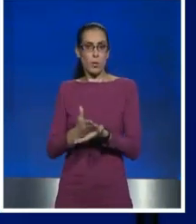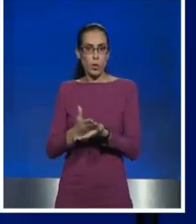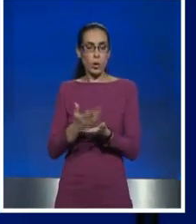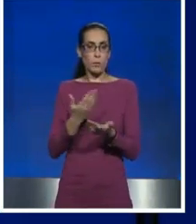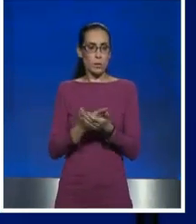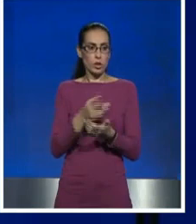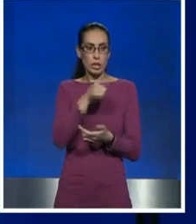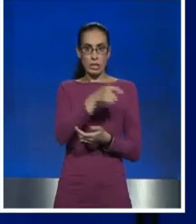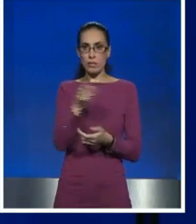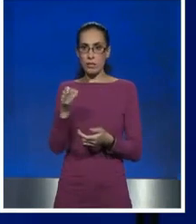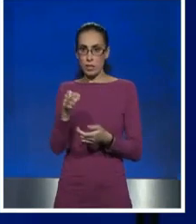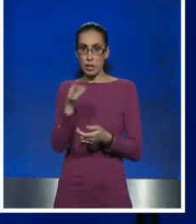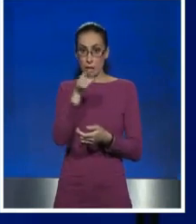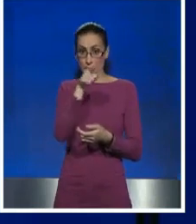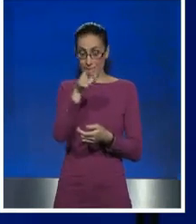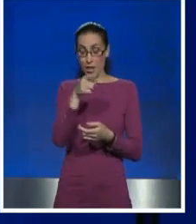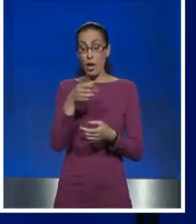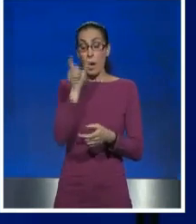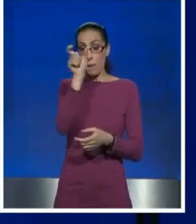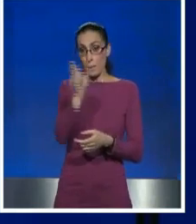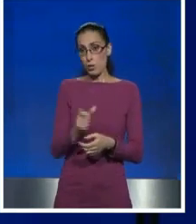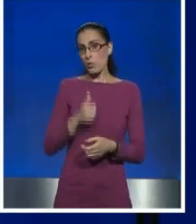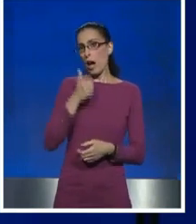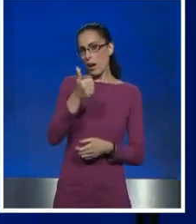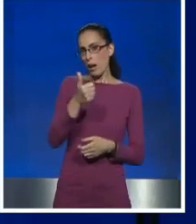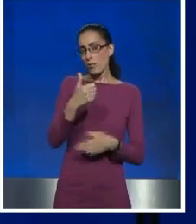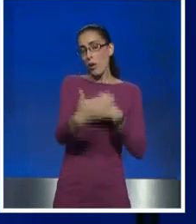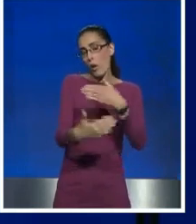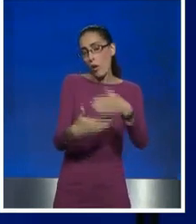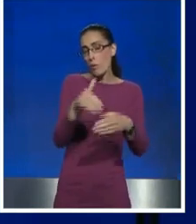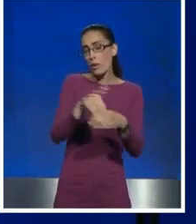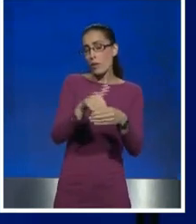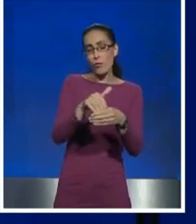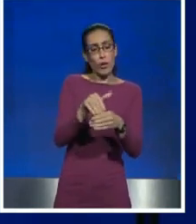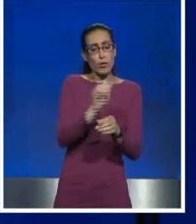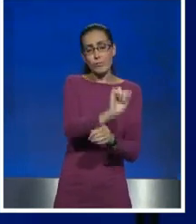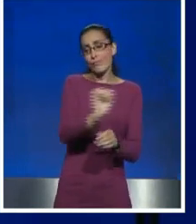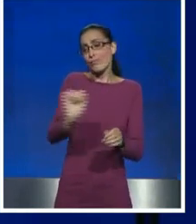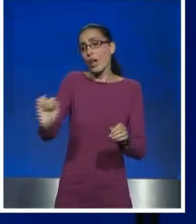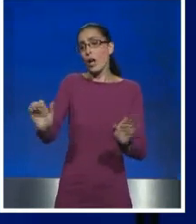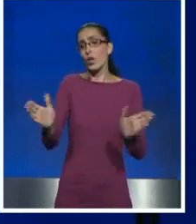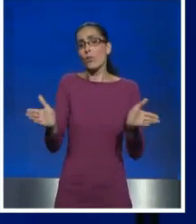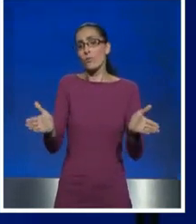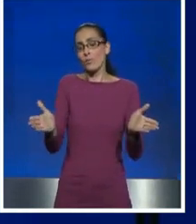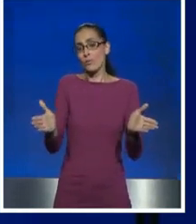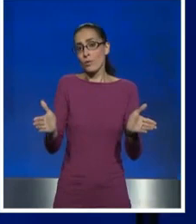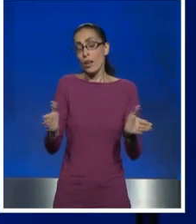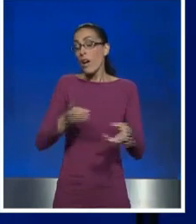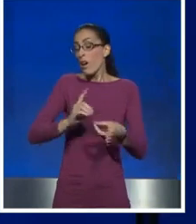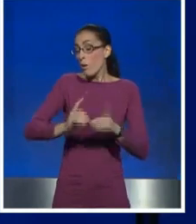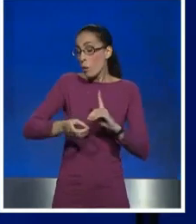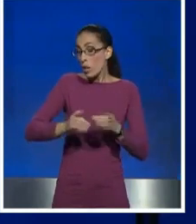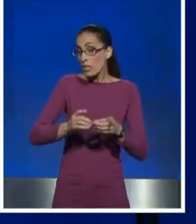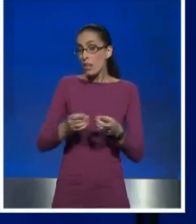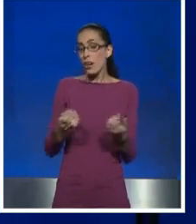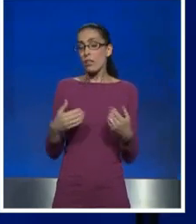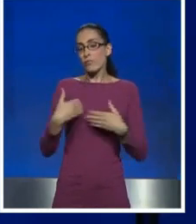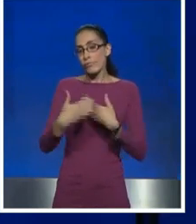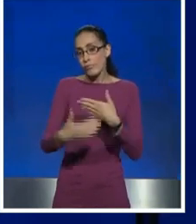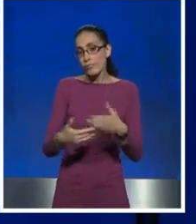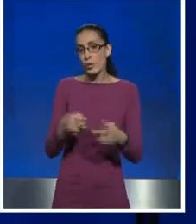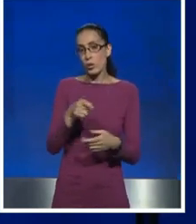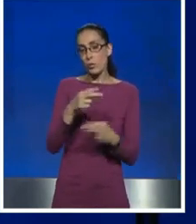persuna aħjar. Mela kompli vvota għal-jom. Kompli għażel dik il-politika għajjena li jirrappreżentaw.